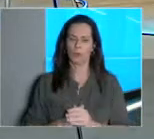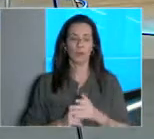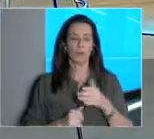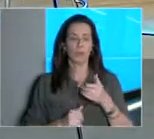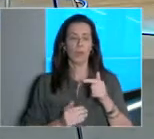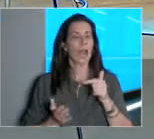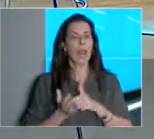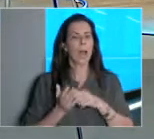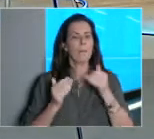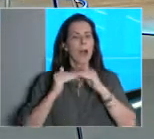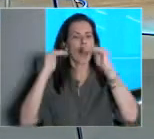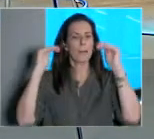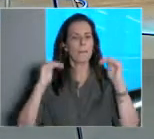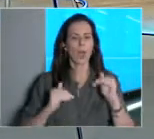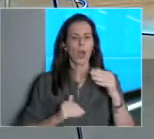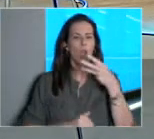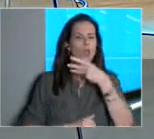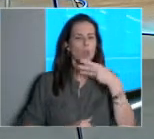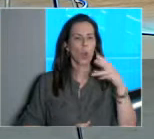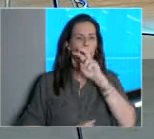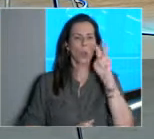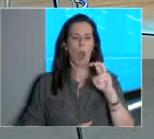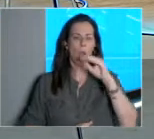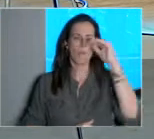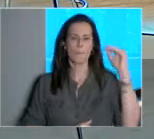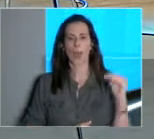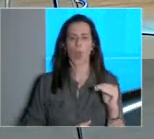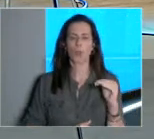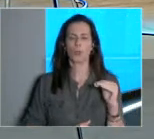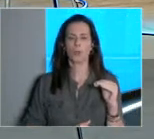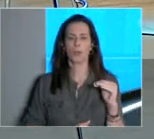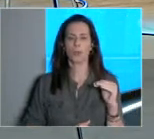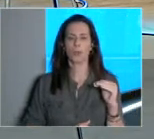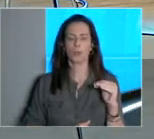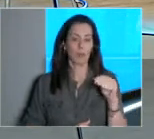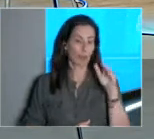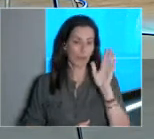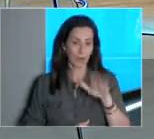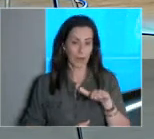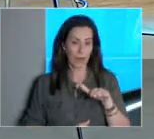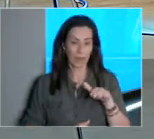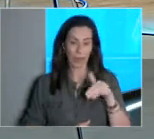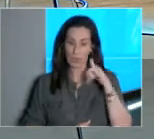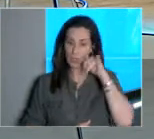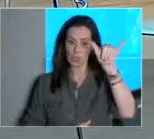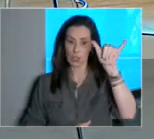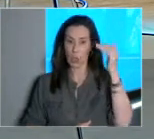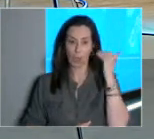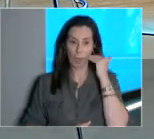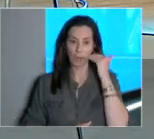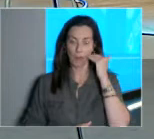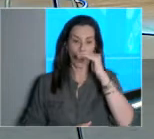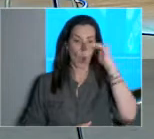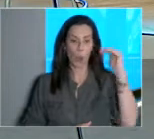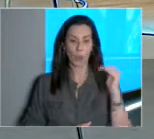בחגיך, הסיבה להוזלה, היורו והדולר נחלשים מול השקל, וגם מסתבר שהטיסות לארצות הברית